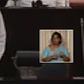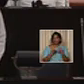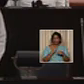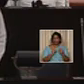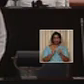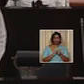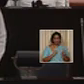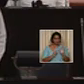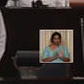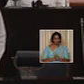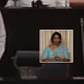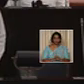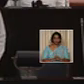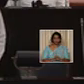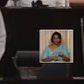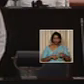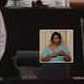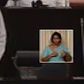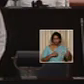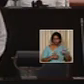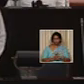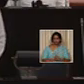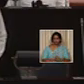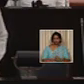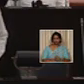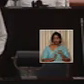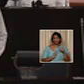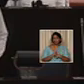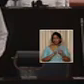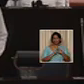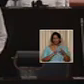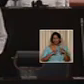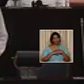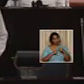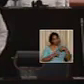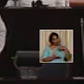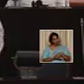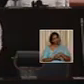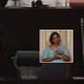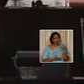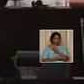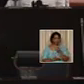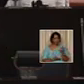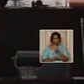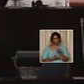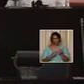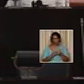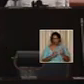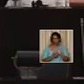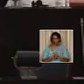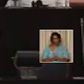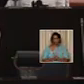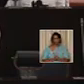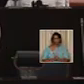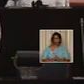අපි කරගෙන යනවා මේ මේ දවස්වල දැන් දකුණේ තරන් නෙමේ බස්නාහිර පළාතේ දෙකේම ඒ දේ කෙරෙනවා